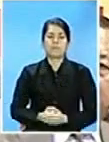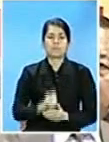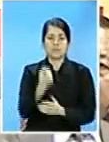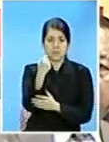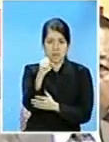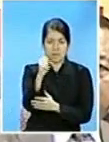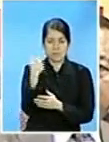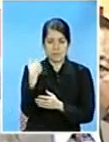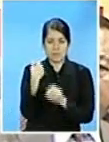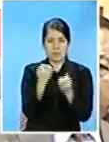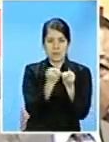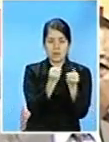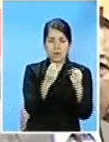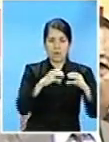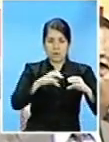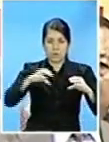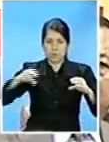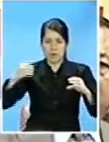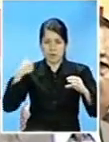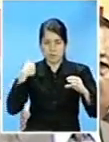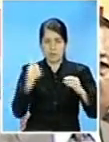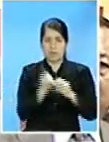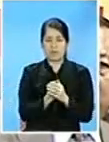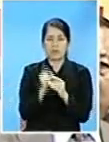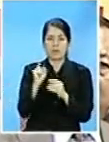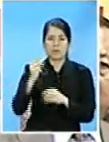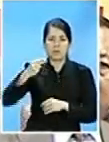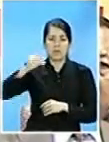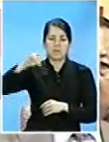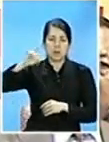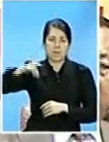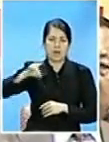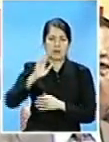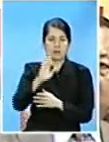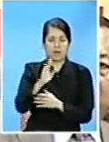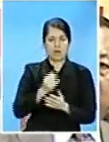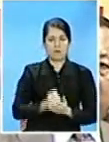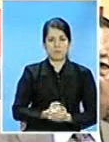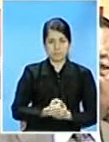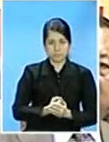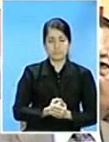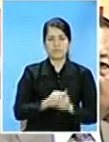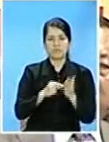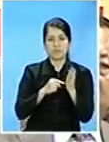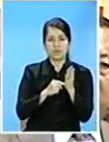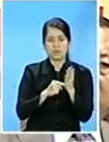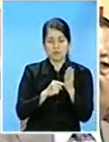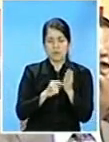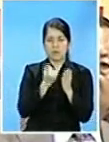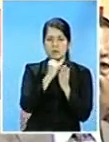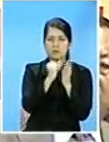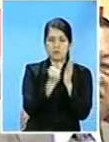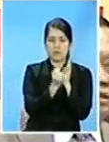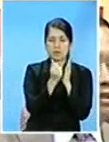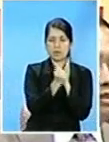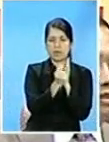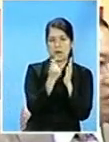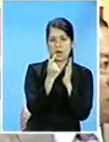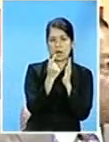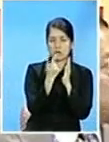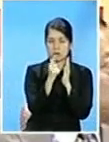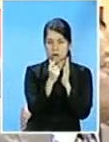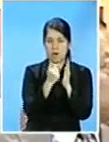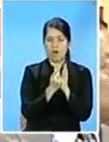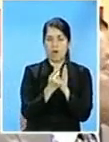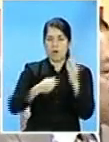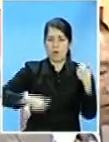ถุงและได้สำรวจพื้นที่ทางอากาศและทางบกของจังหวัดอ่างทองอยุธยาลพบุรีและปทุมธานีโดยได้ประเ